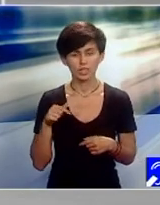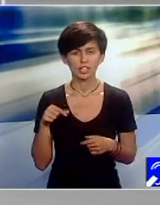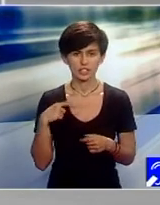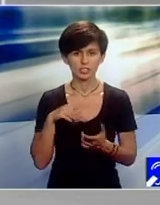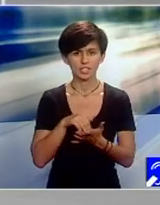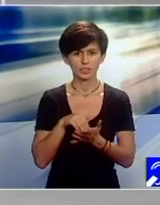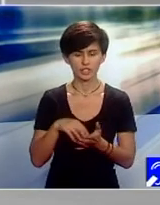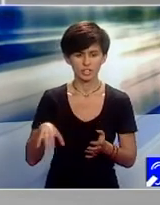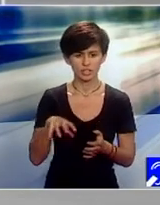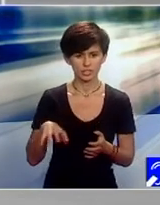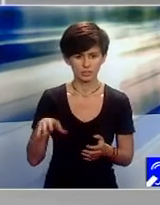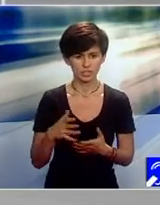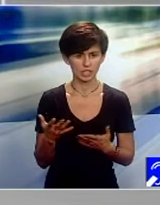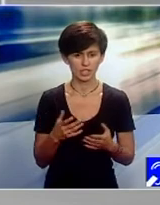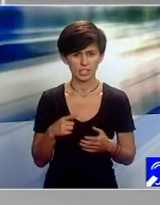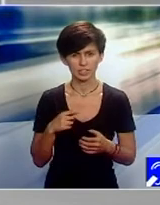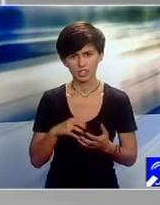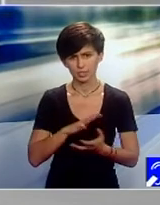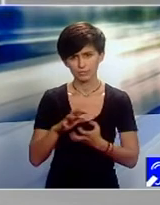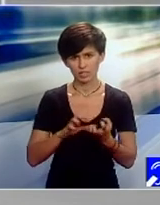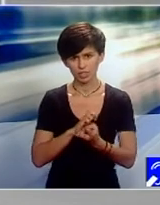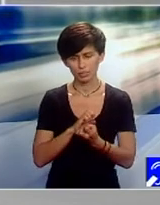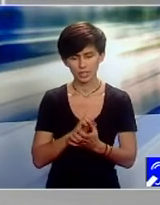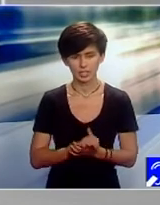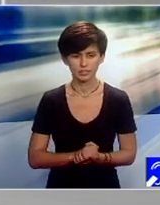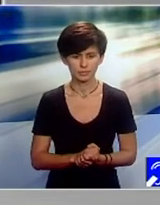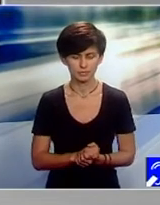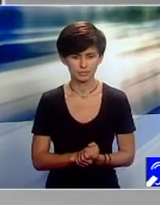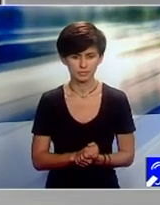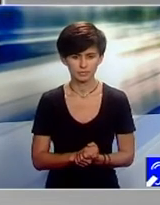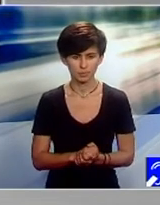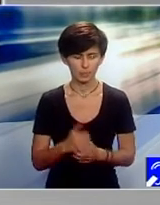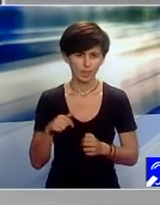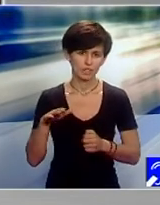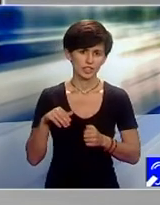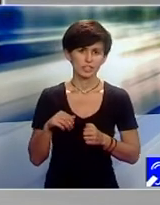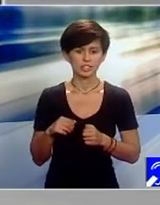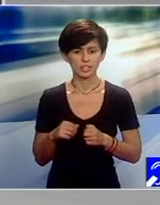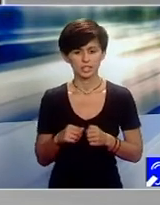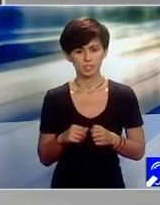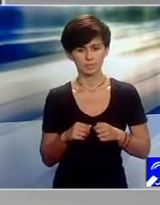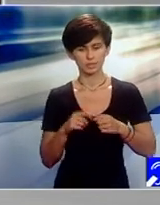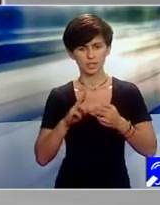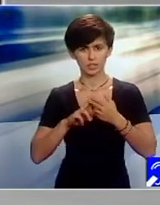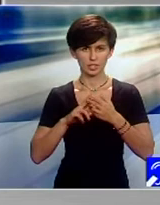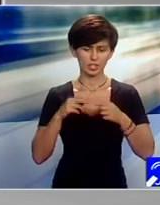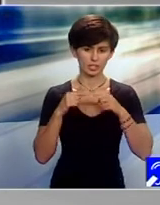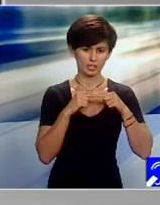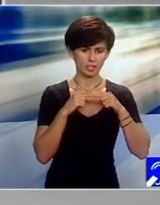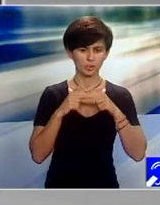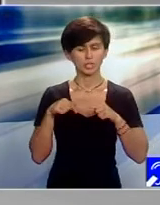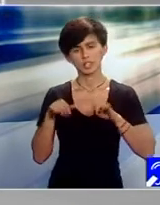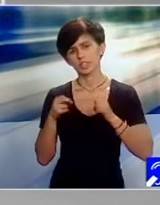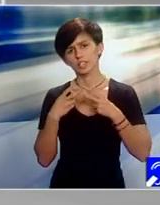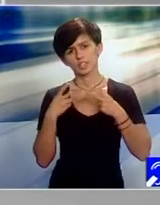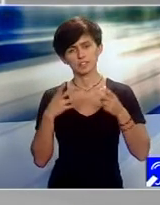între mașini, camioane și autobuse. Aveți întâlniri și dezbateri la astfel de evenimente